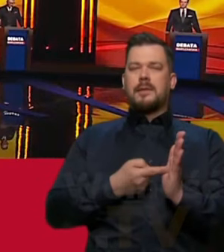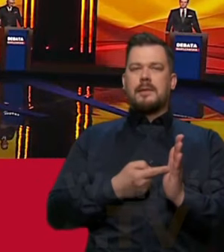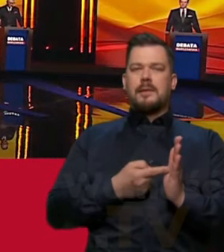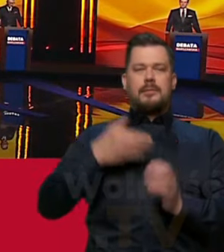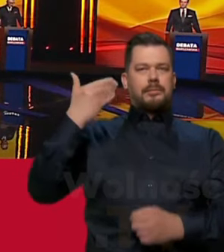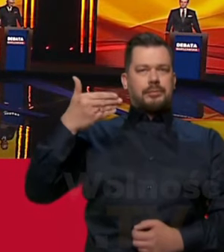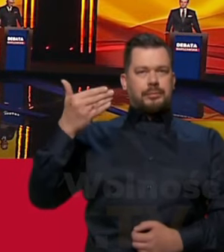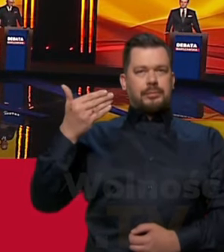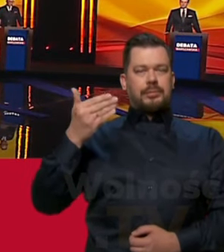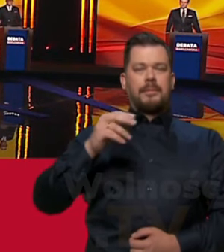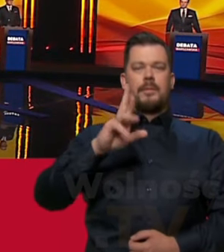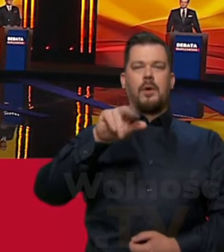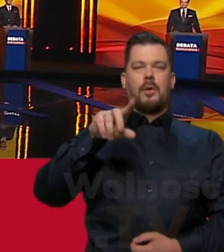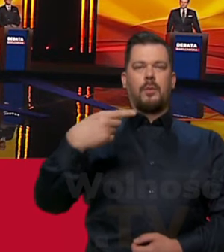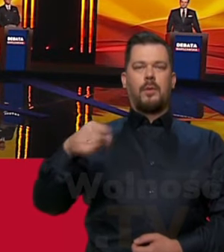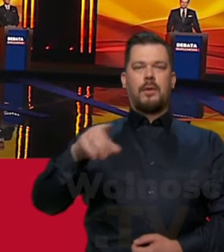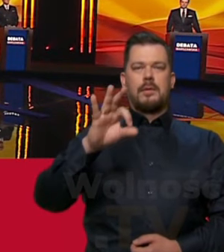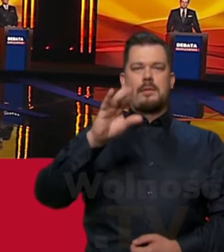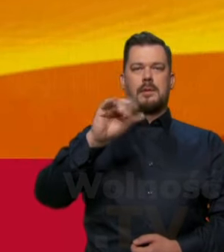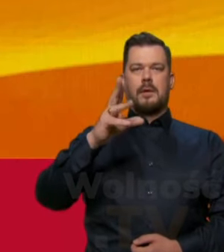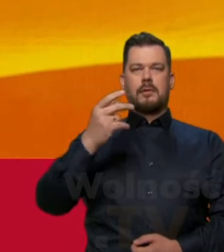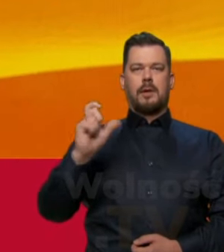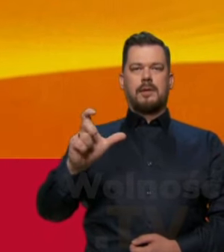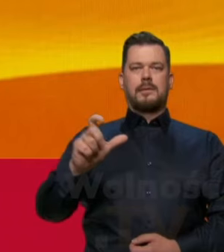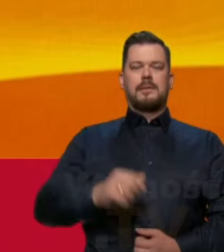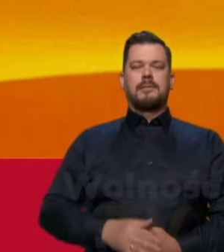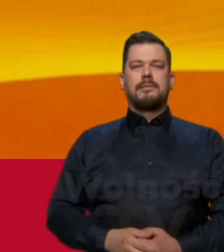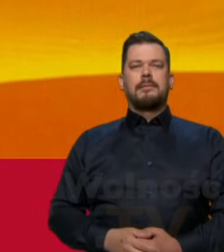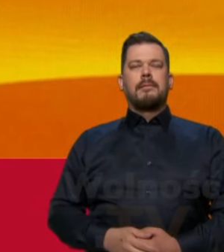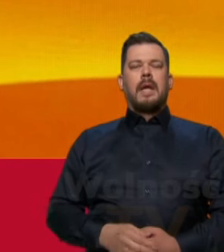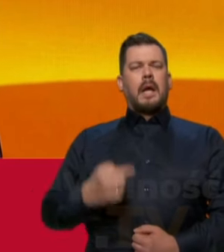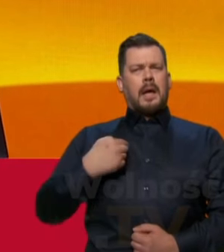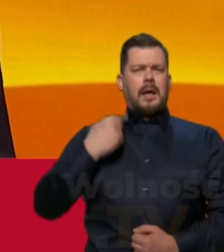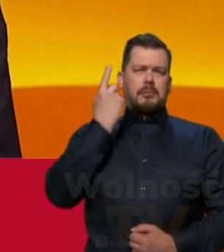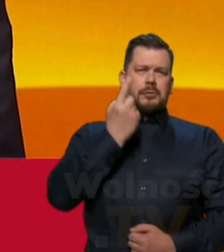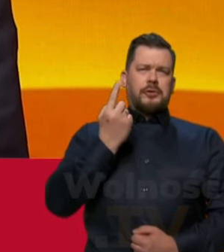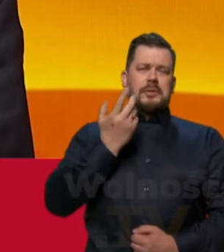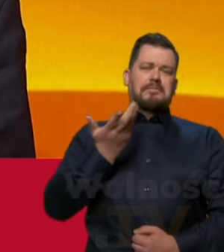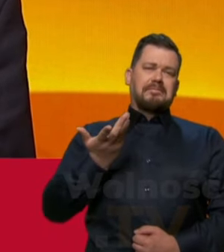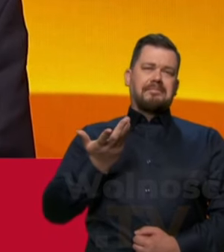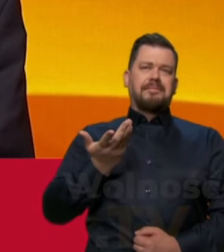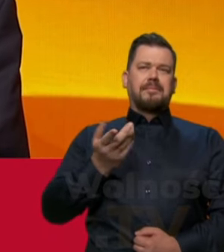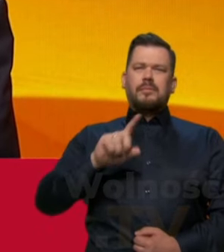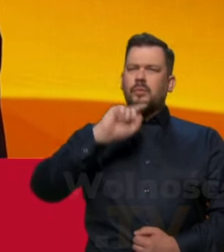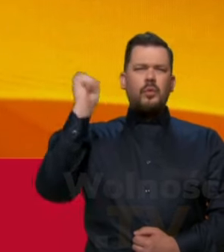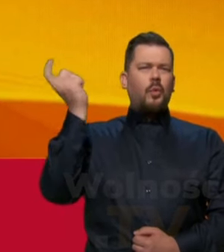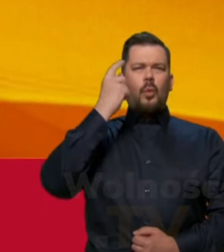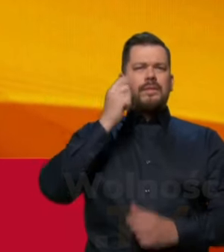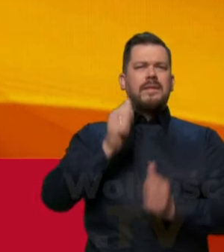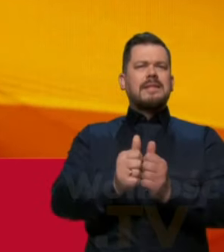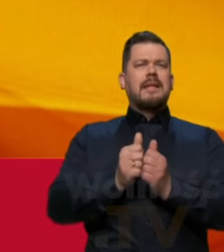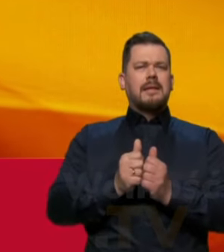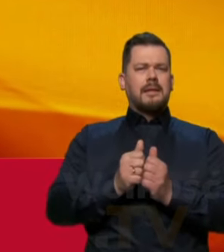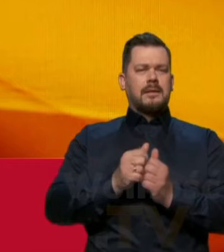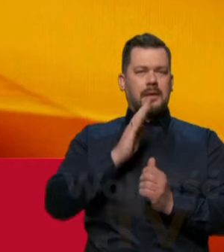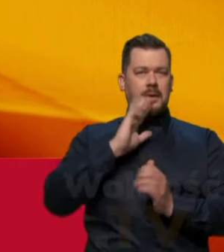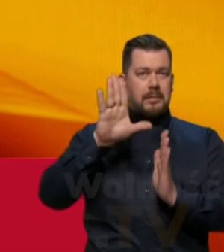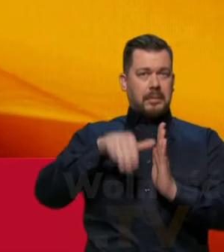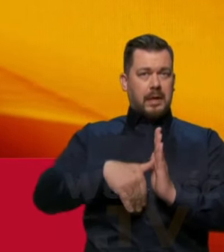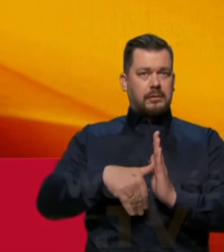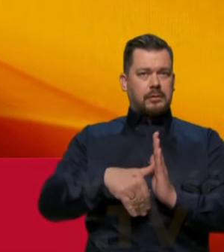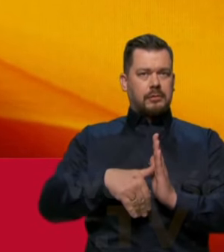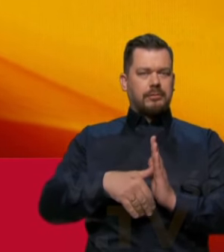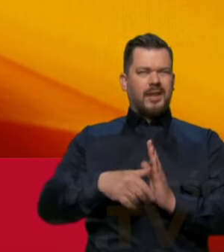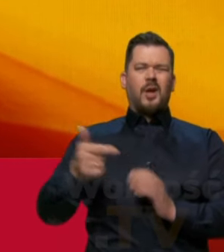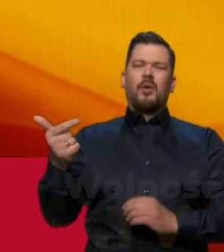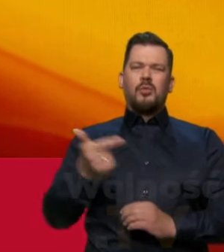tej rundzie. Romuald Starosielec. Myślę, że głównym zadaniem miasta jest tworzenie warunków do tego,